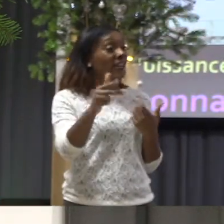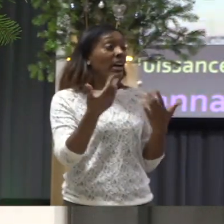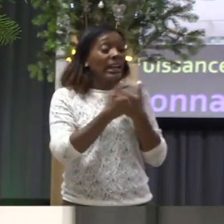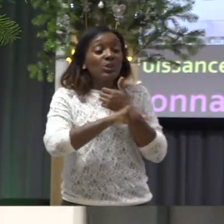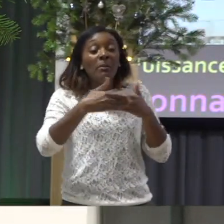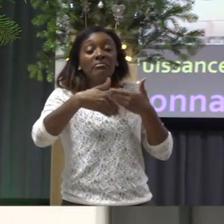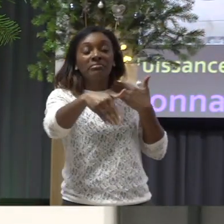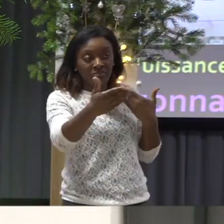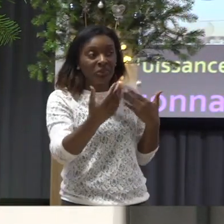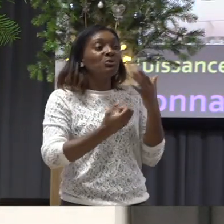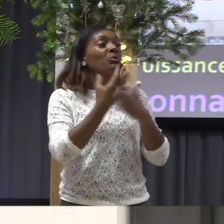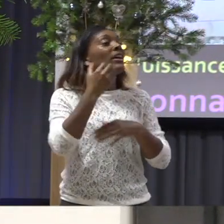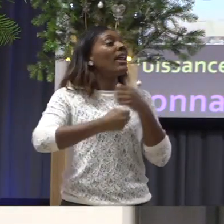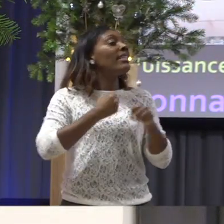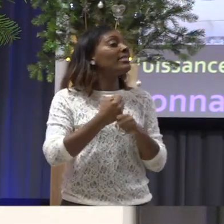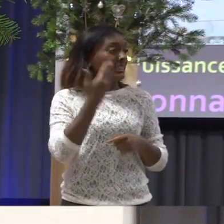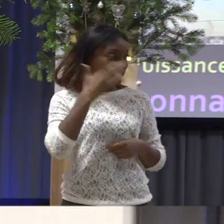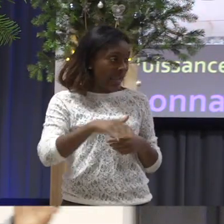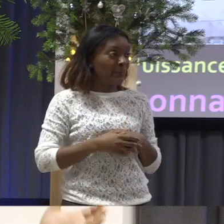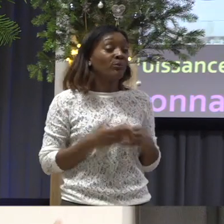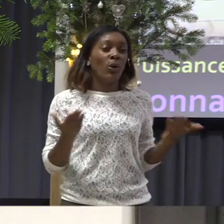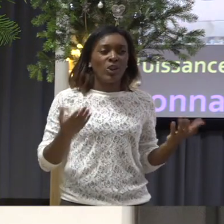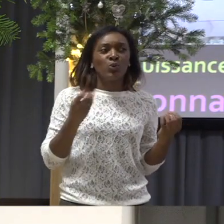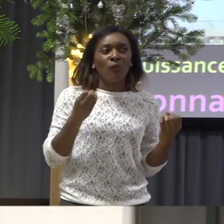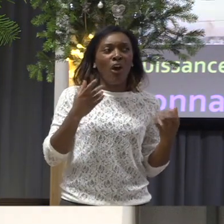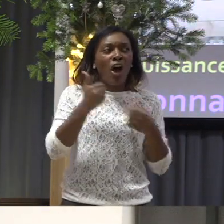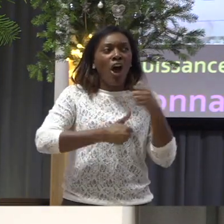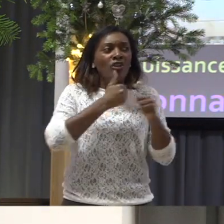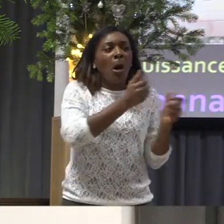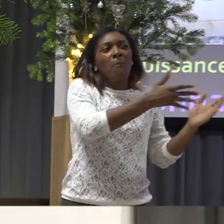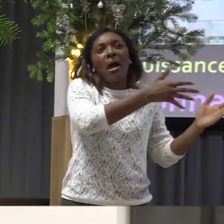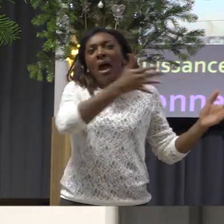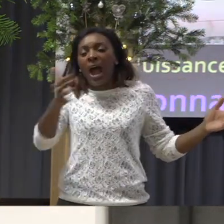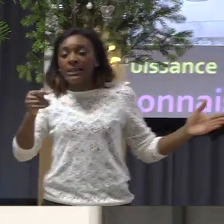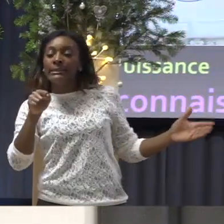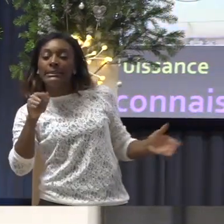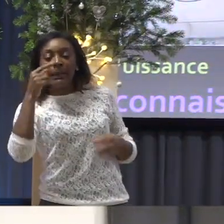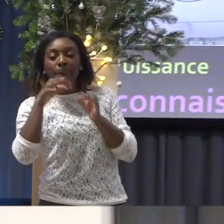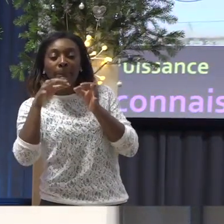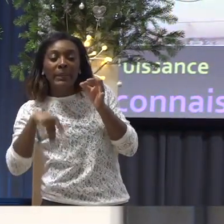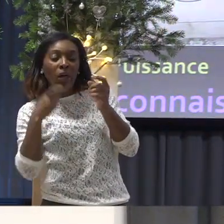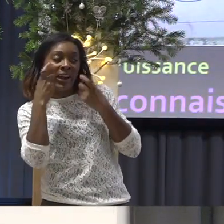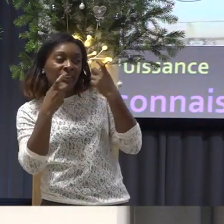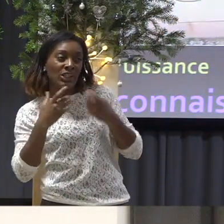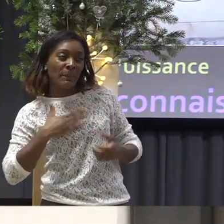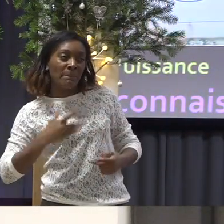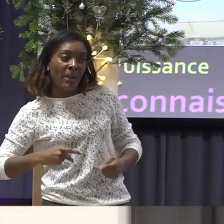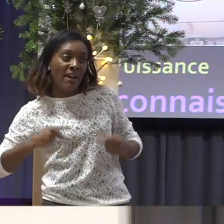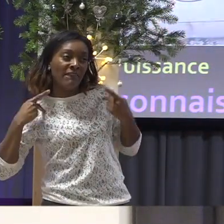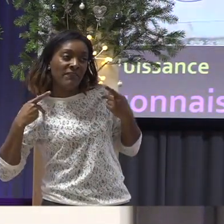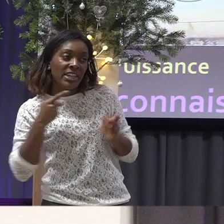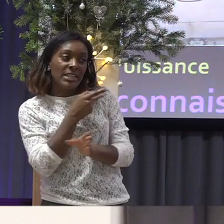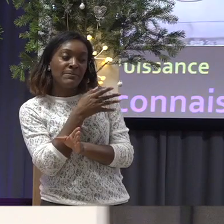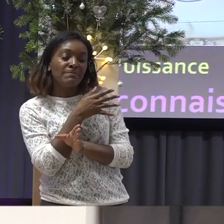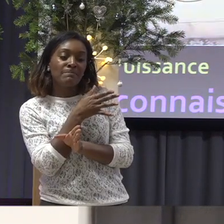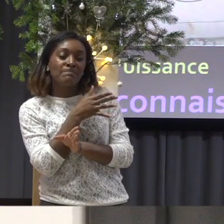en tout cas. Et c'est l'heure du bilan, l'heure de la réflexion sur ce